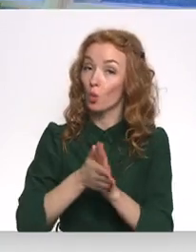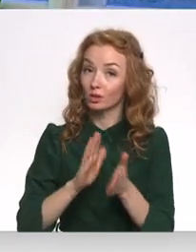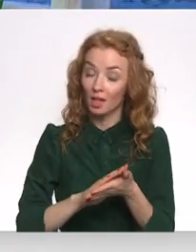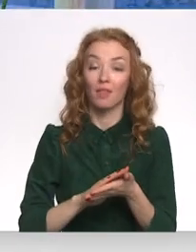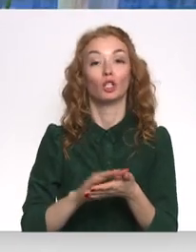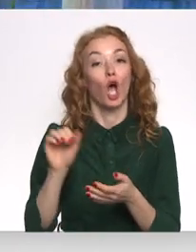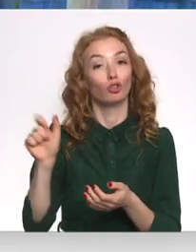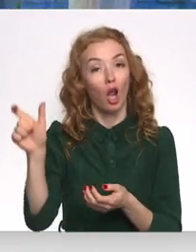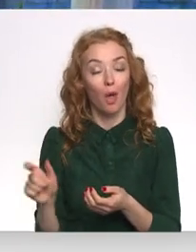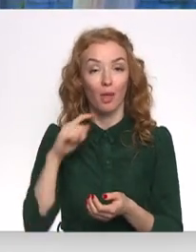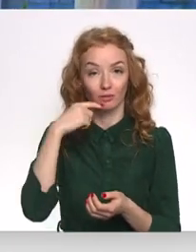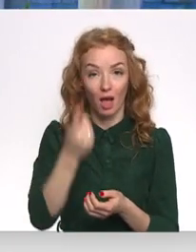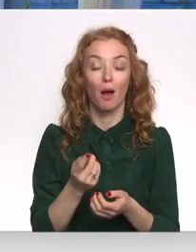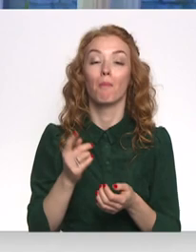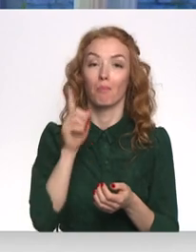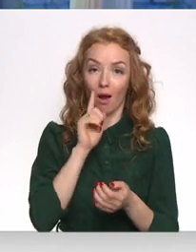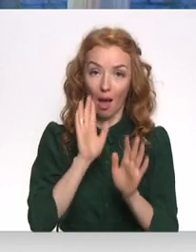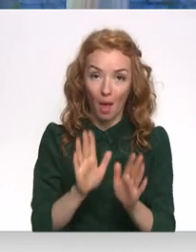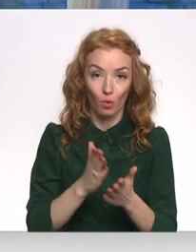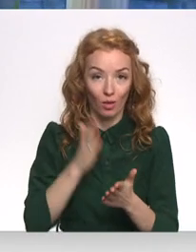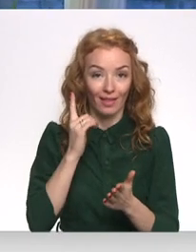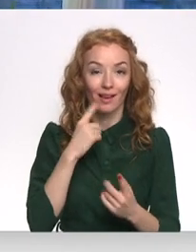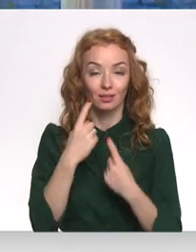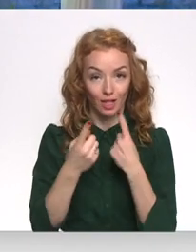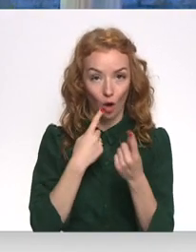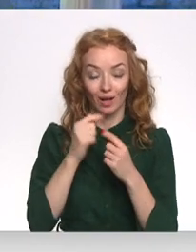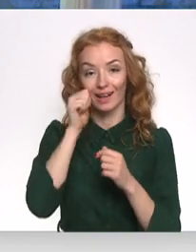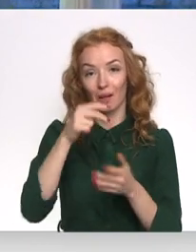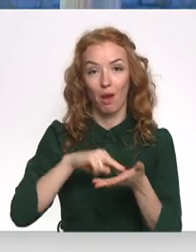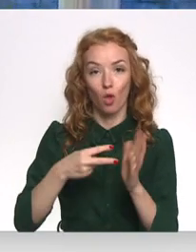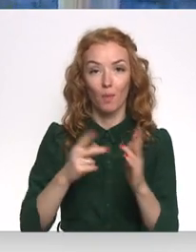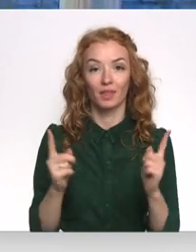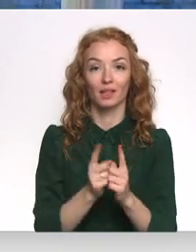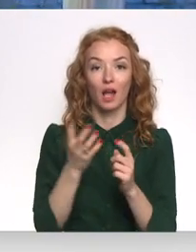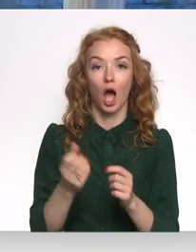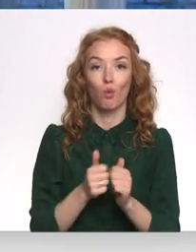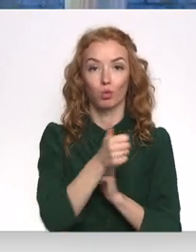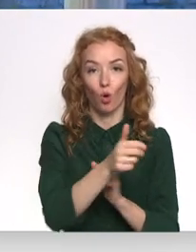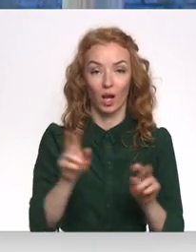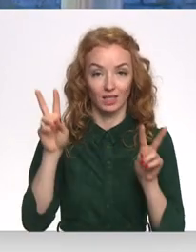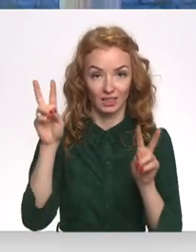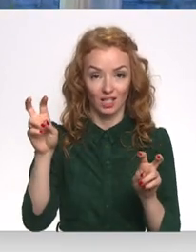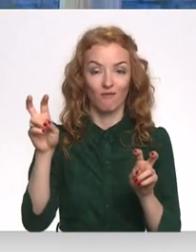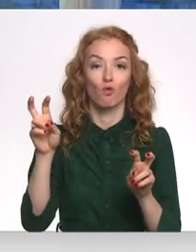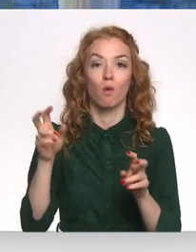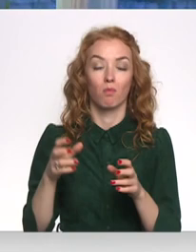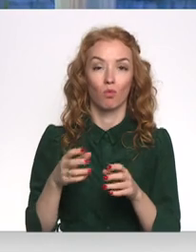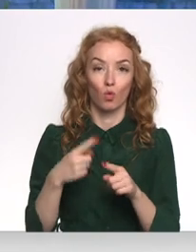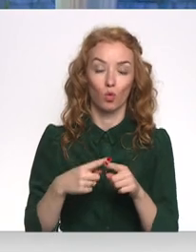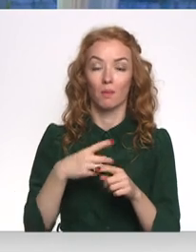saruna sākums. Tātad rītā mēs plānojam tikties ar progresīviem. Tātad mēs skatīsim, kādas